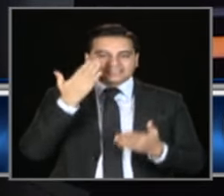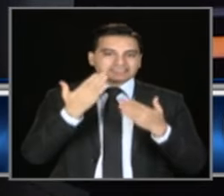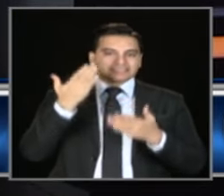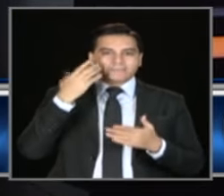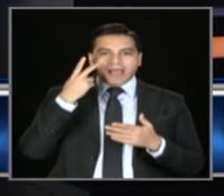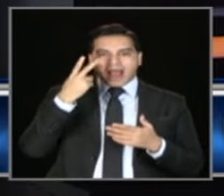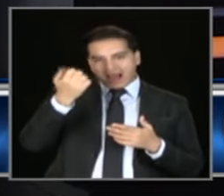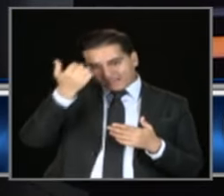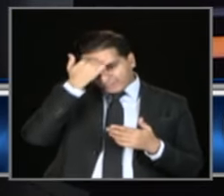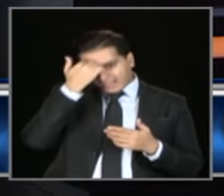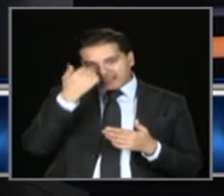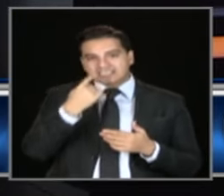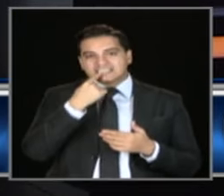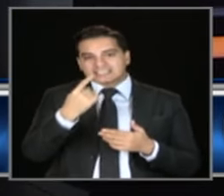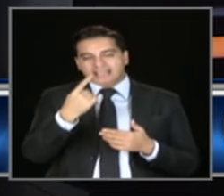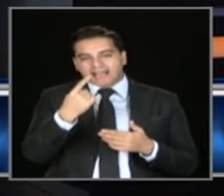سيرتها الذاتية،